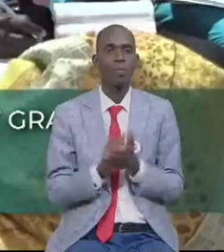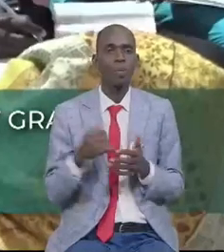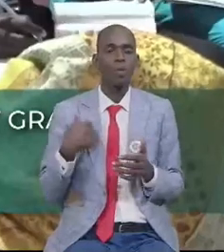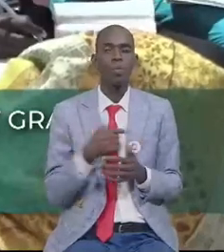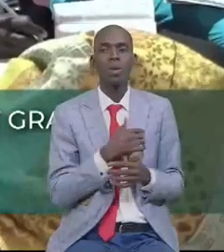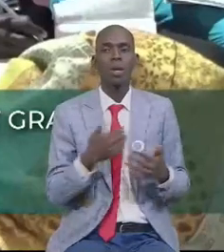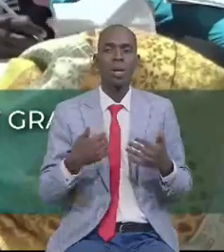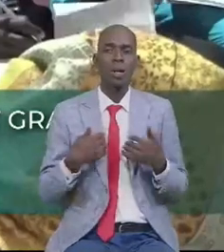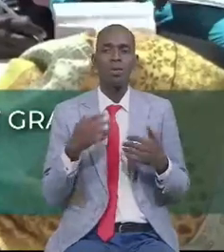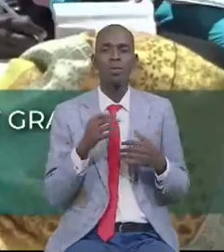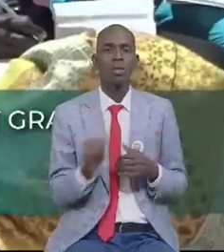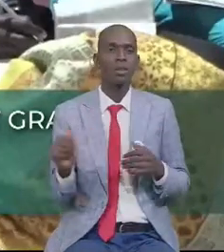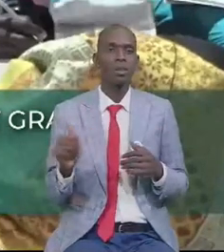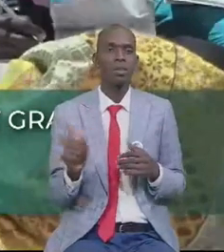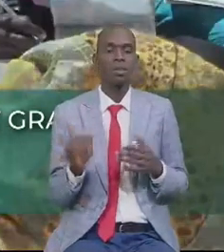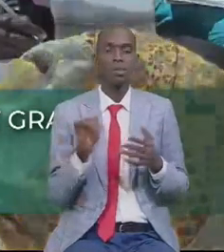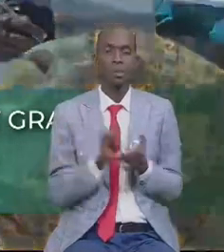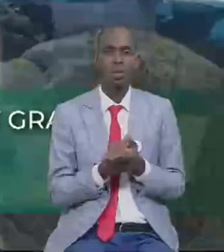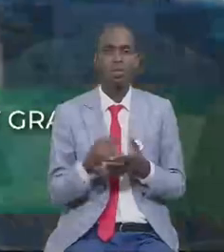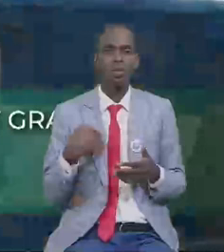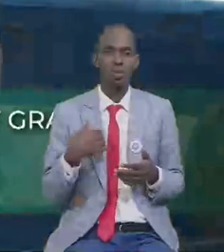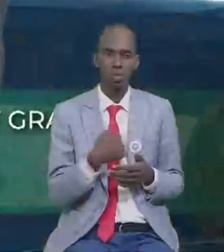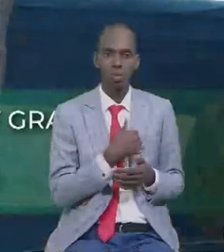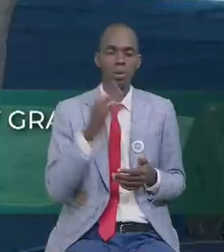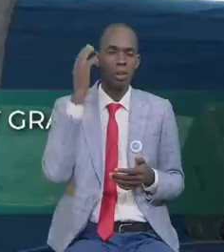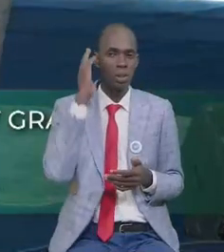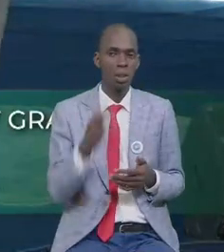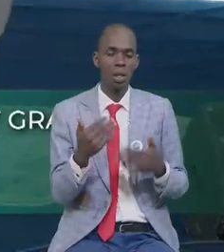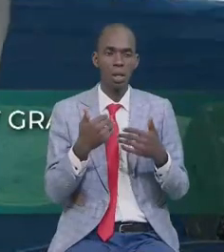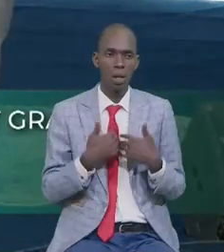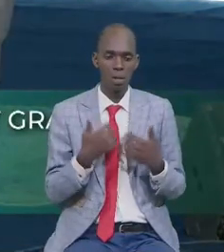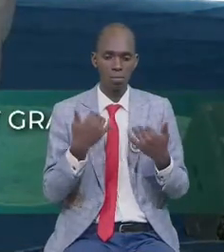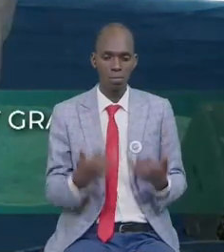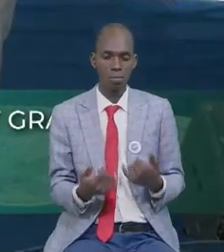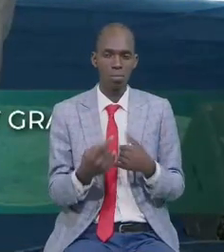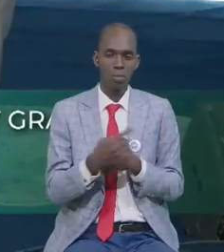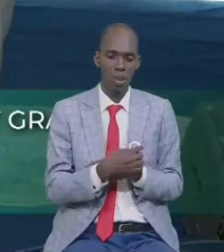Ainsi, puisque nous avons, c'est pas que nous avions aujourd'hui, au présent,